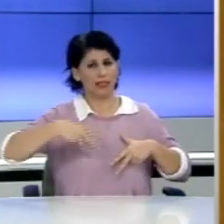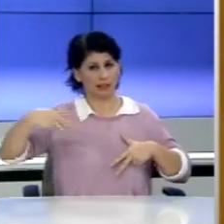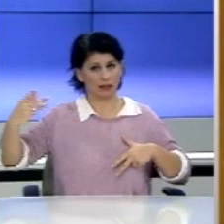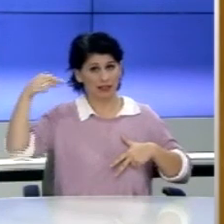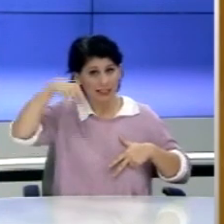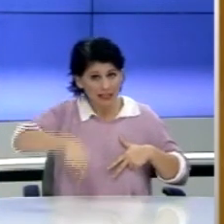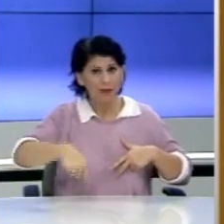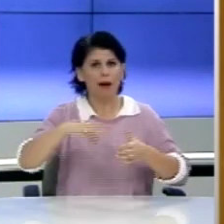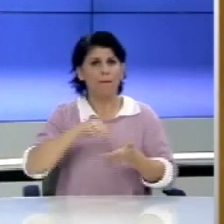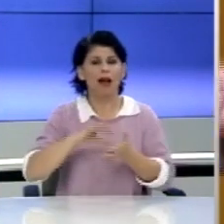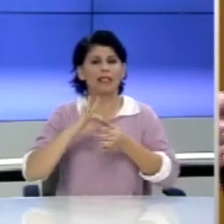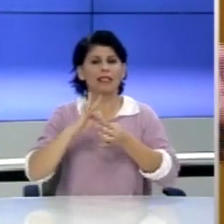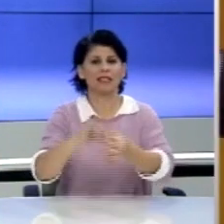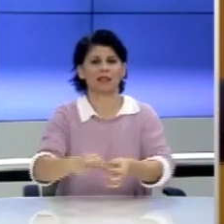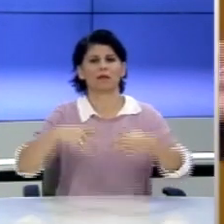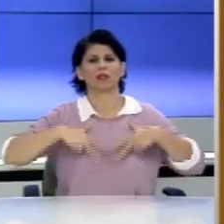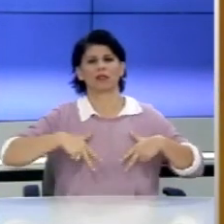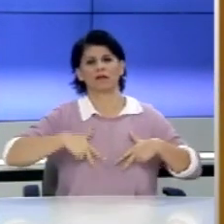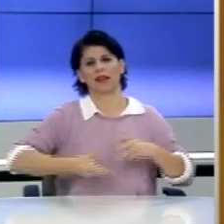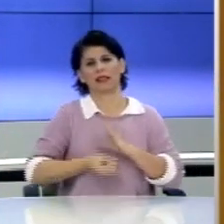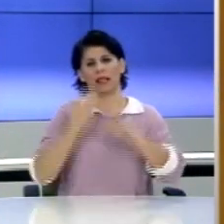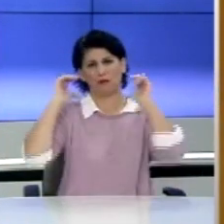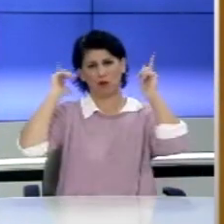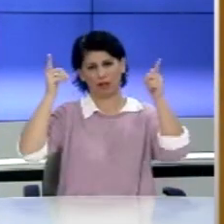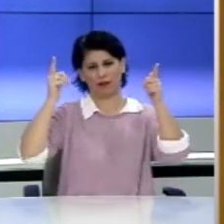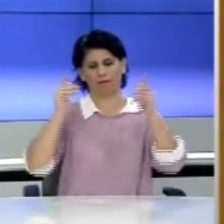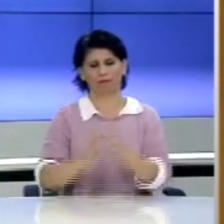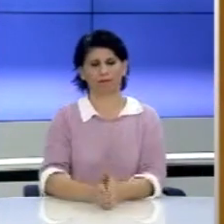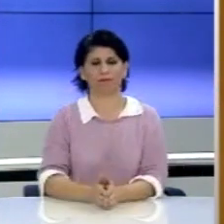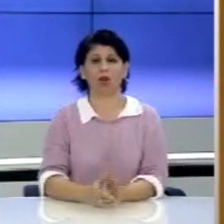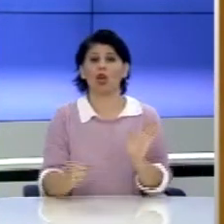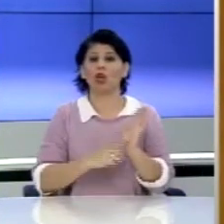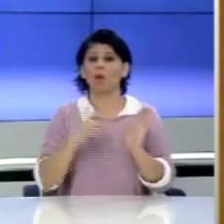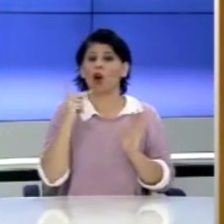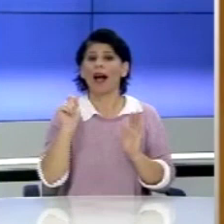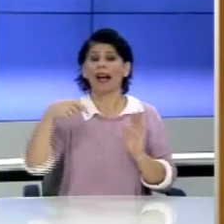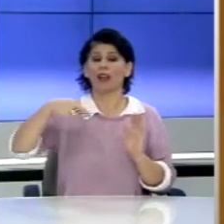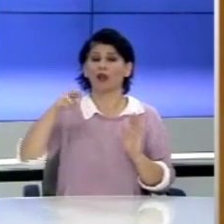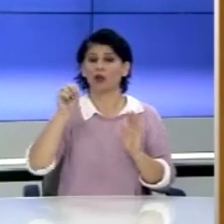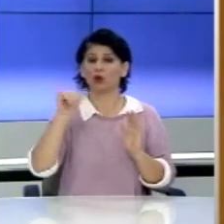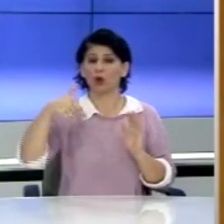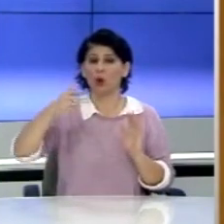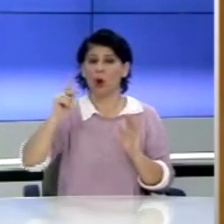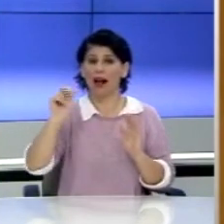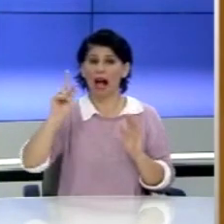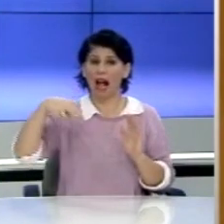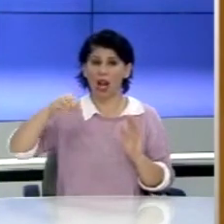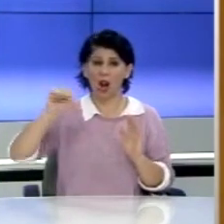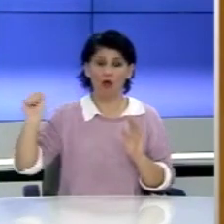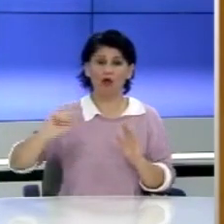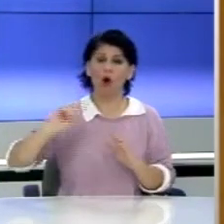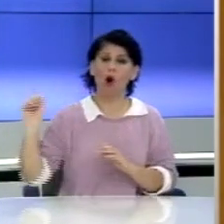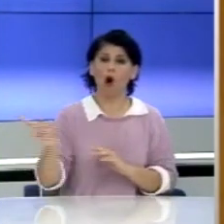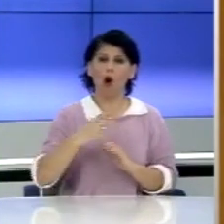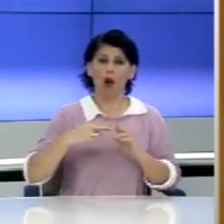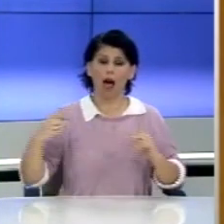σήμερα ξανασυνεχίζει από την κυβέρνηση της Νέας Δημοκρατίας. Νόμος Κατρούγκαλου ενσωμάτωσε όλες τις